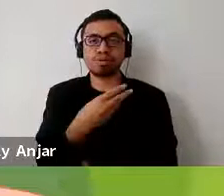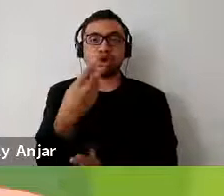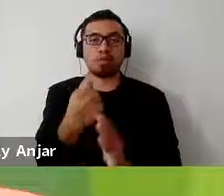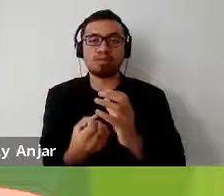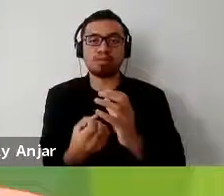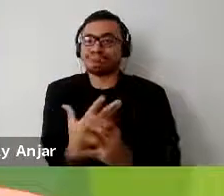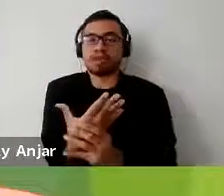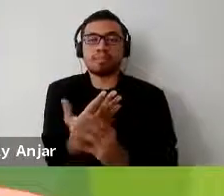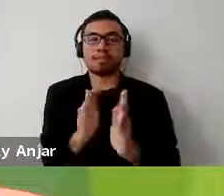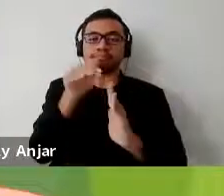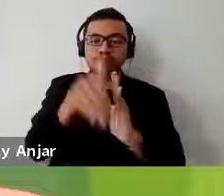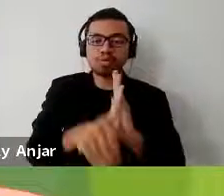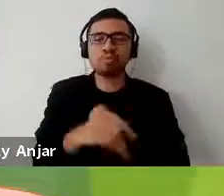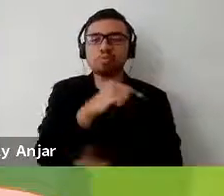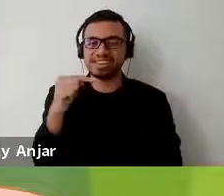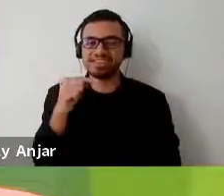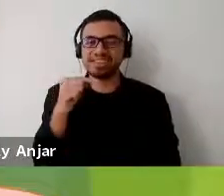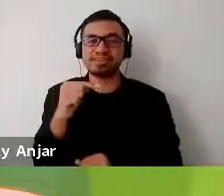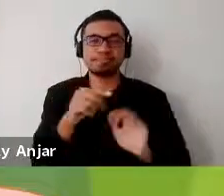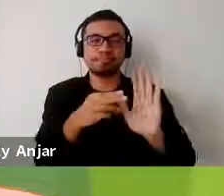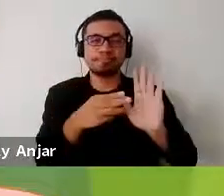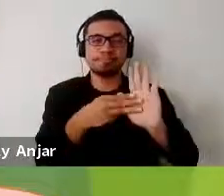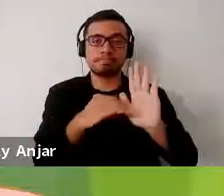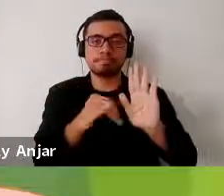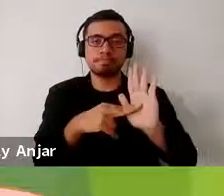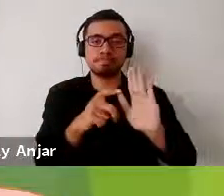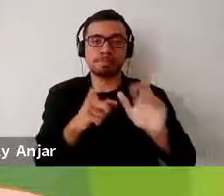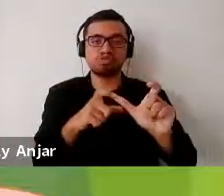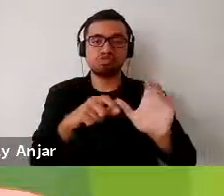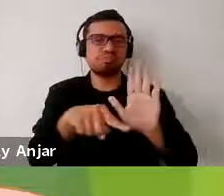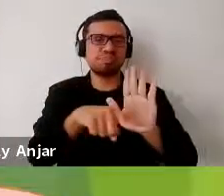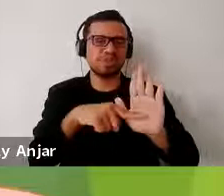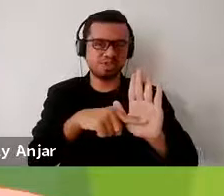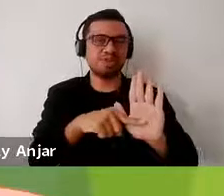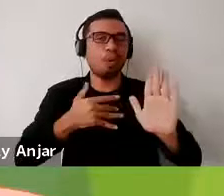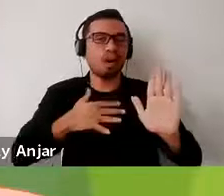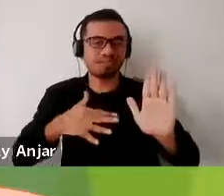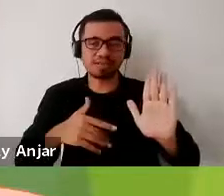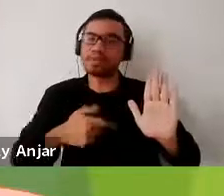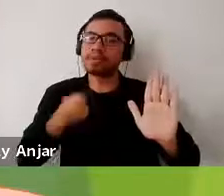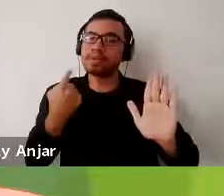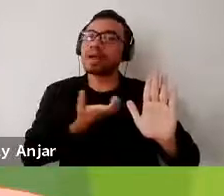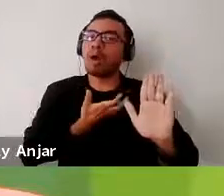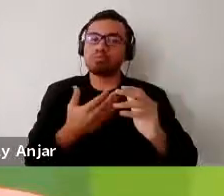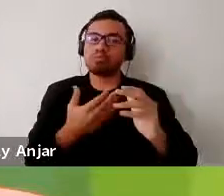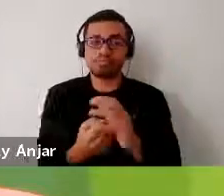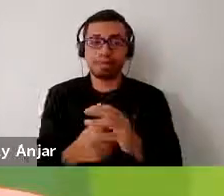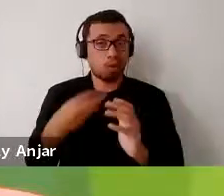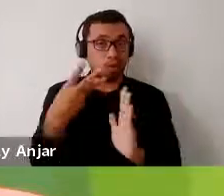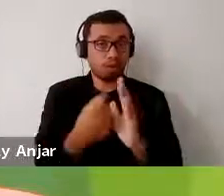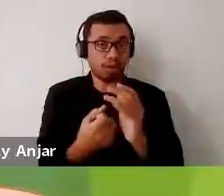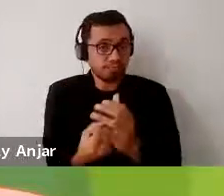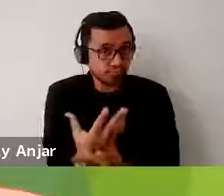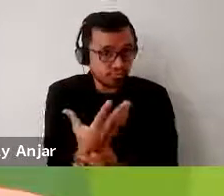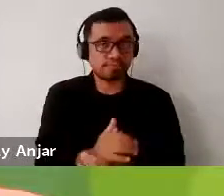terhadap masyarakat, tentunya terhadap kesejahteraan masyarakat. Nah, oleh karena itu kami di Bapeda juga sudah menyampaikan kepada